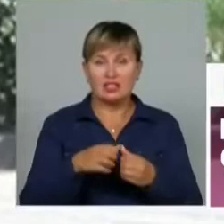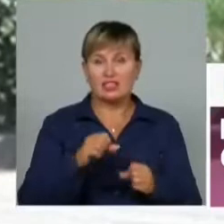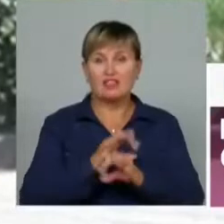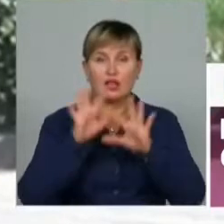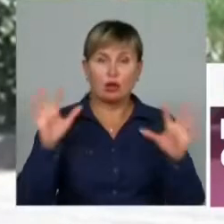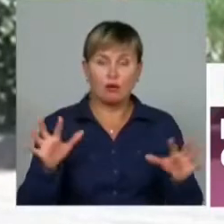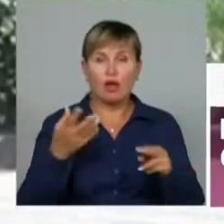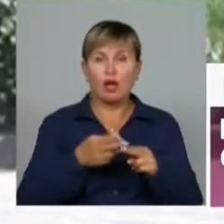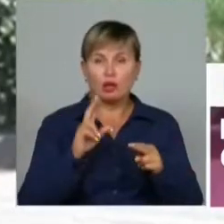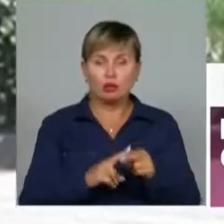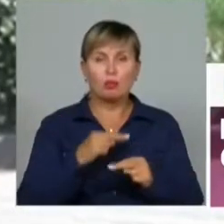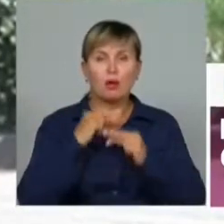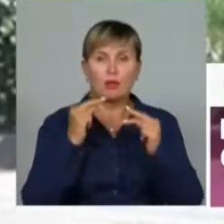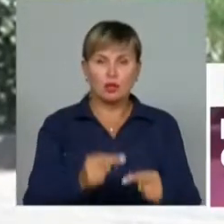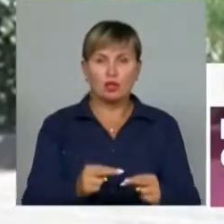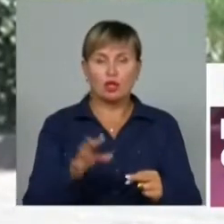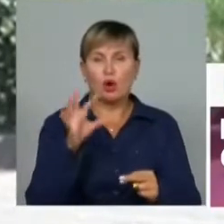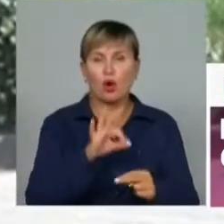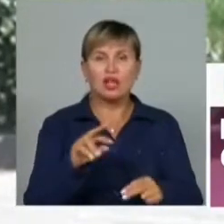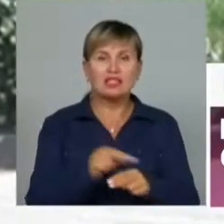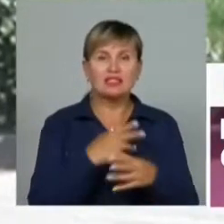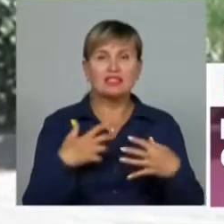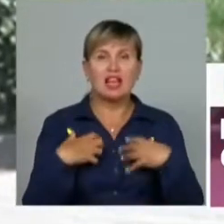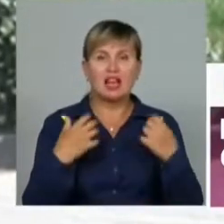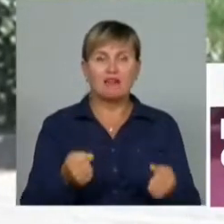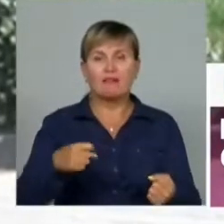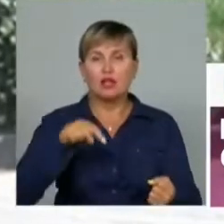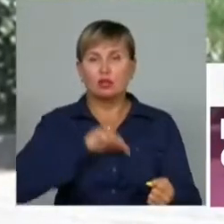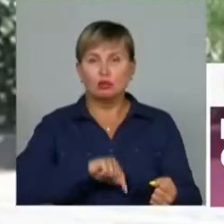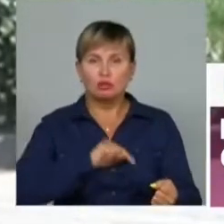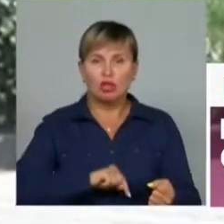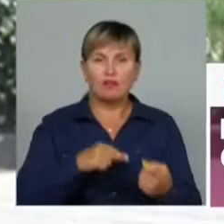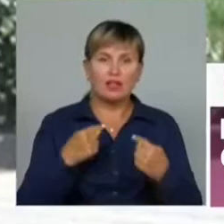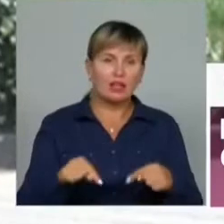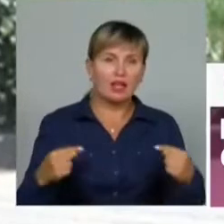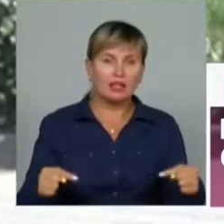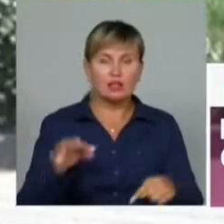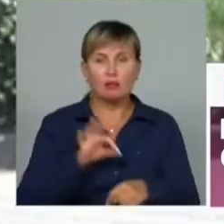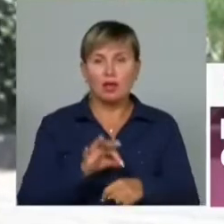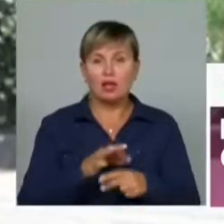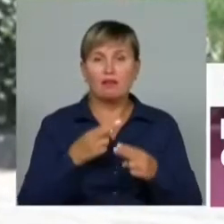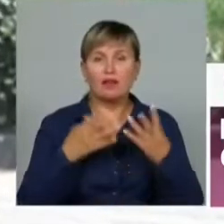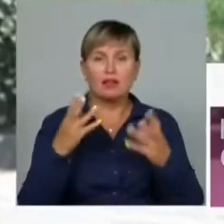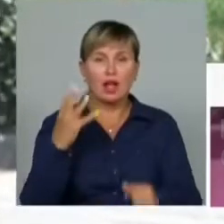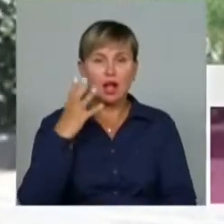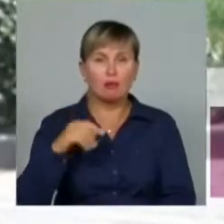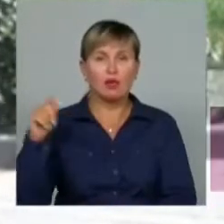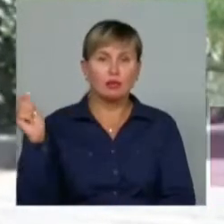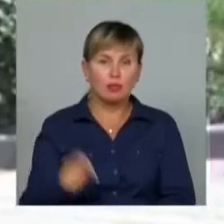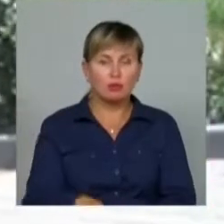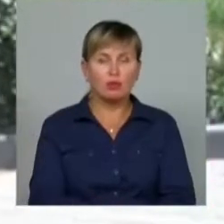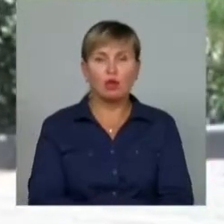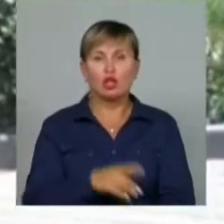святого, к которому обращаются об исцелении душевных и телесных недугов. И вот в этот день в Алмату прибыл этот